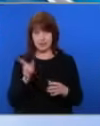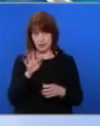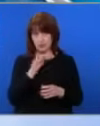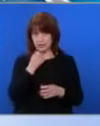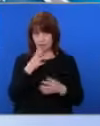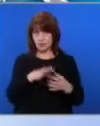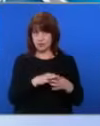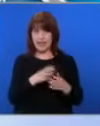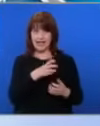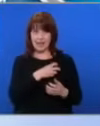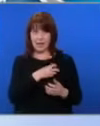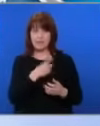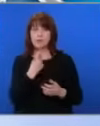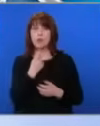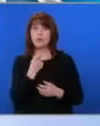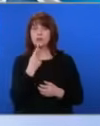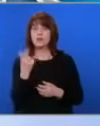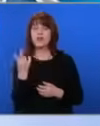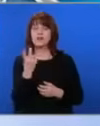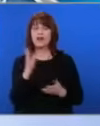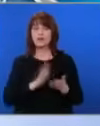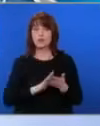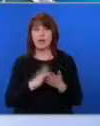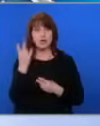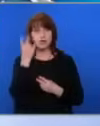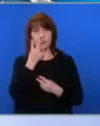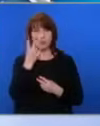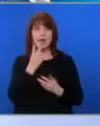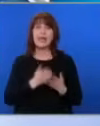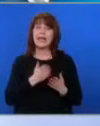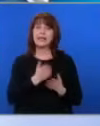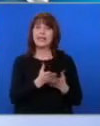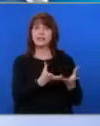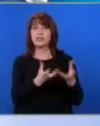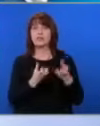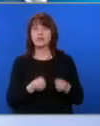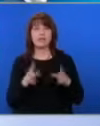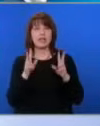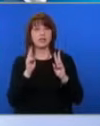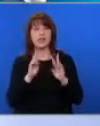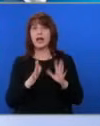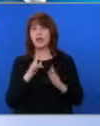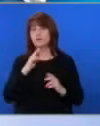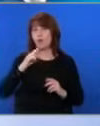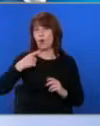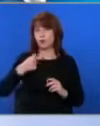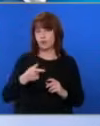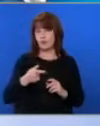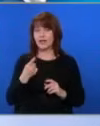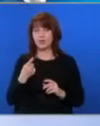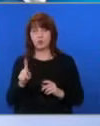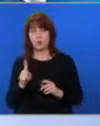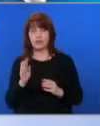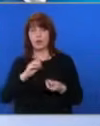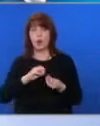ГЕРБ, с условия, записани в два документа. Споразумение и механизъм за взимане на решенията. Какво отговаря другата половина